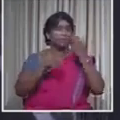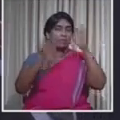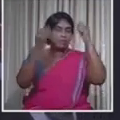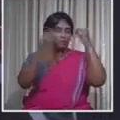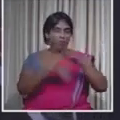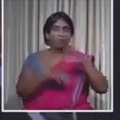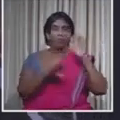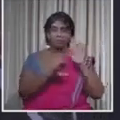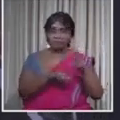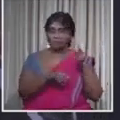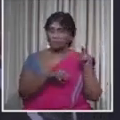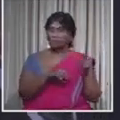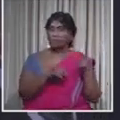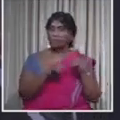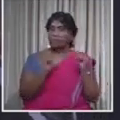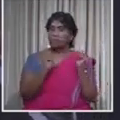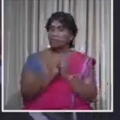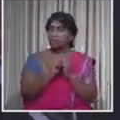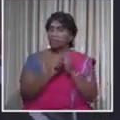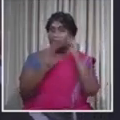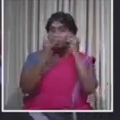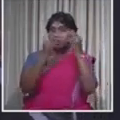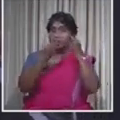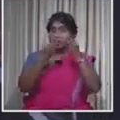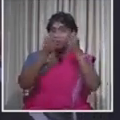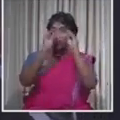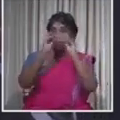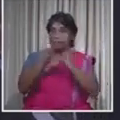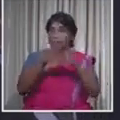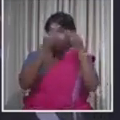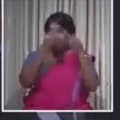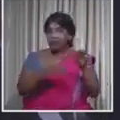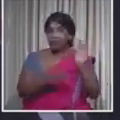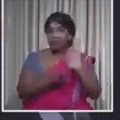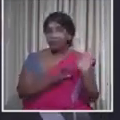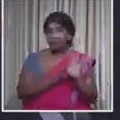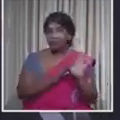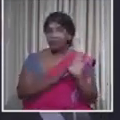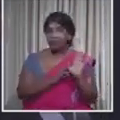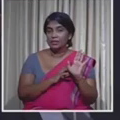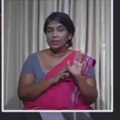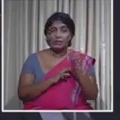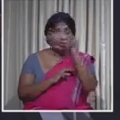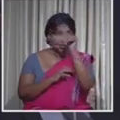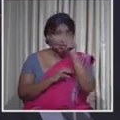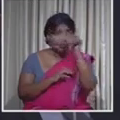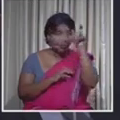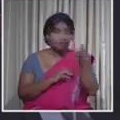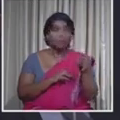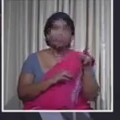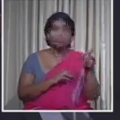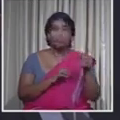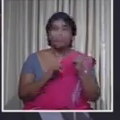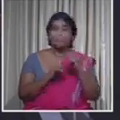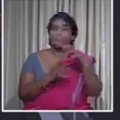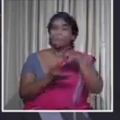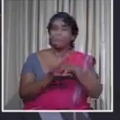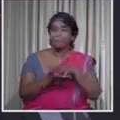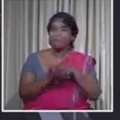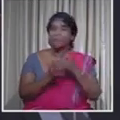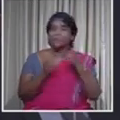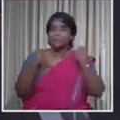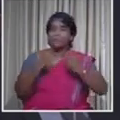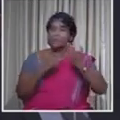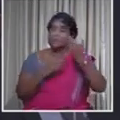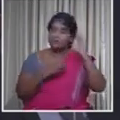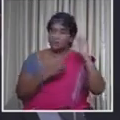දිනවා නමුත් වෙන්න ඕනේ අයවැයදී පරාජය කරන එක නෙමෙයි මේ හොරගම් කරපු මේ වංචා කරපු ප්‍රාදේශීය සභා සභාපතිවරයා මේ